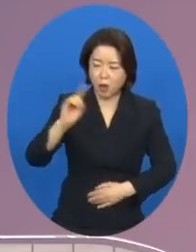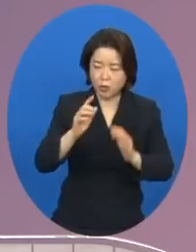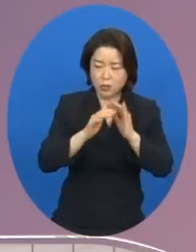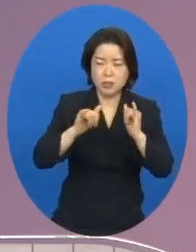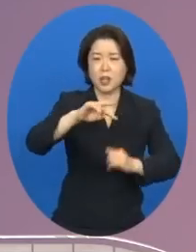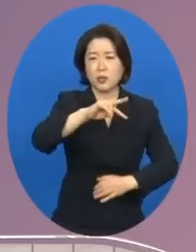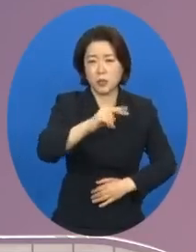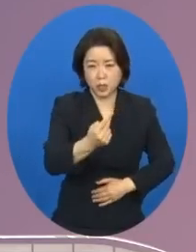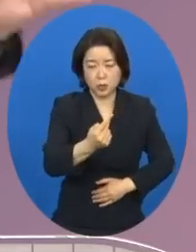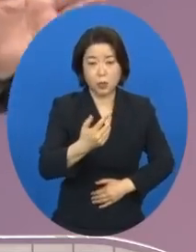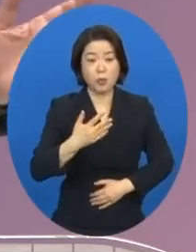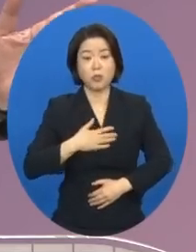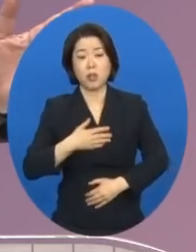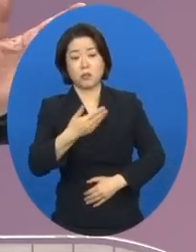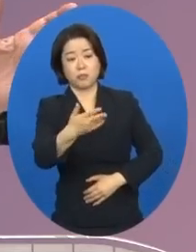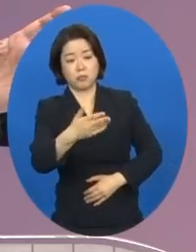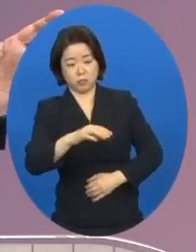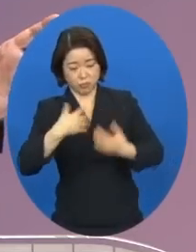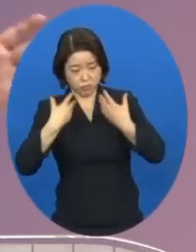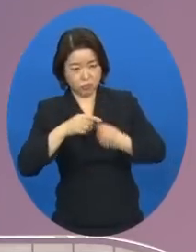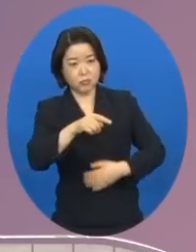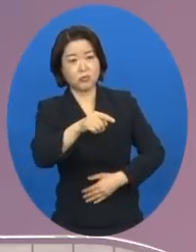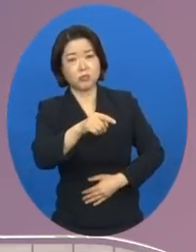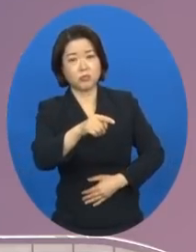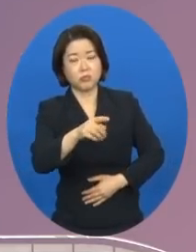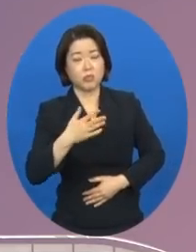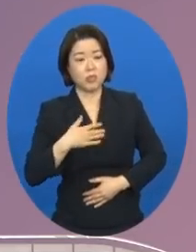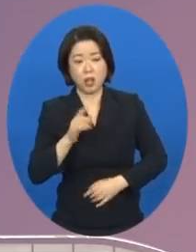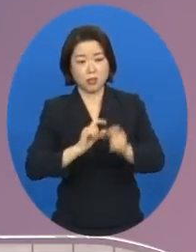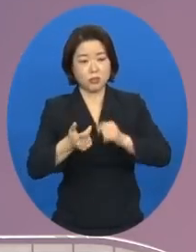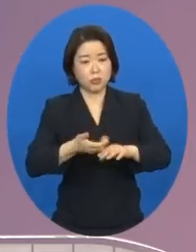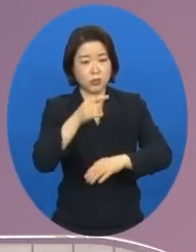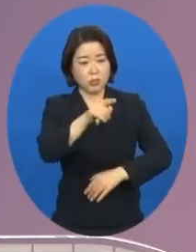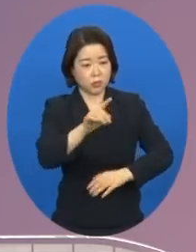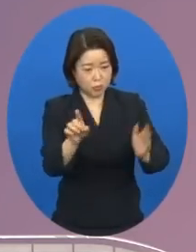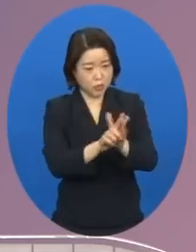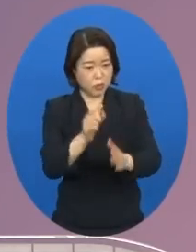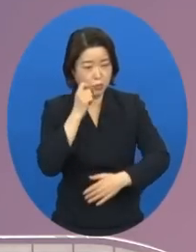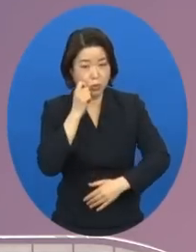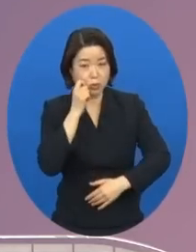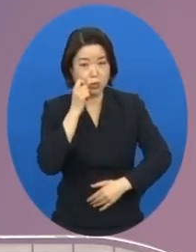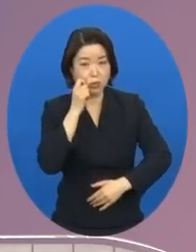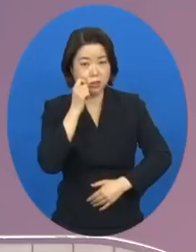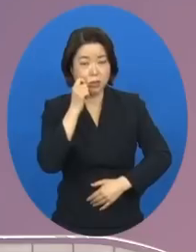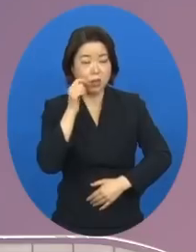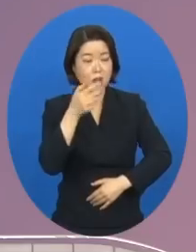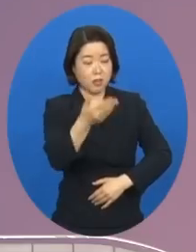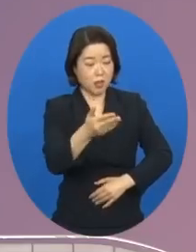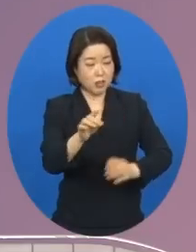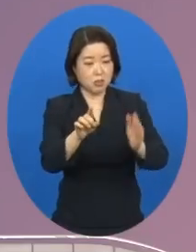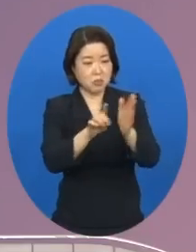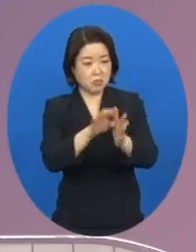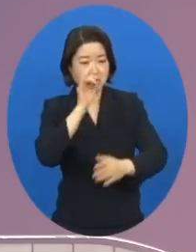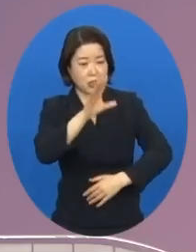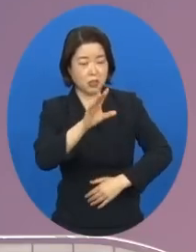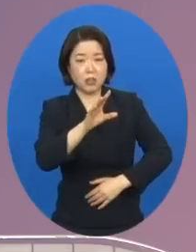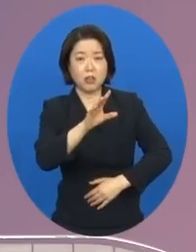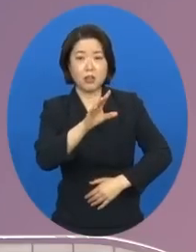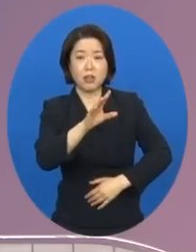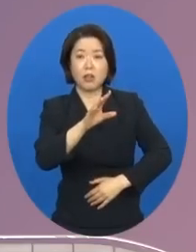사람에게도 나는 당신에게 실망했습니다. 나는 더 이상 당신을 믿지 못합니다. 당신을 신뢰할 수